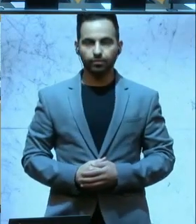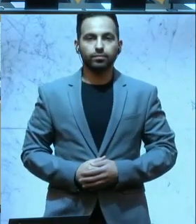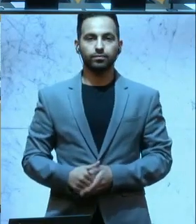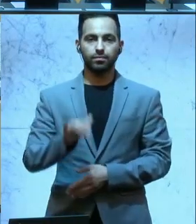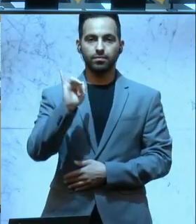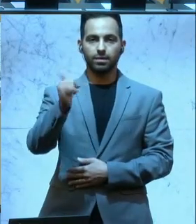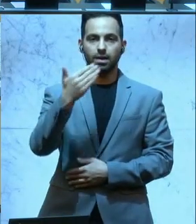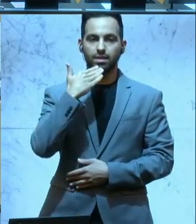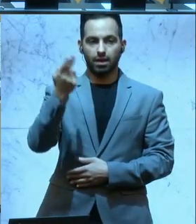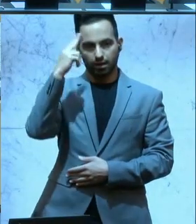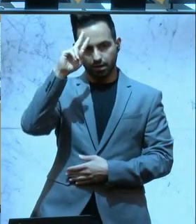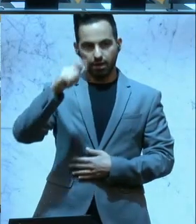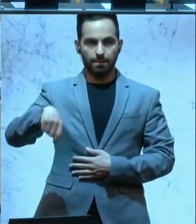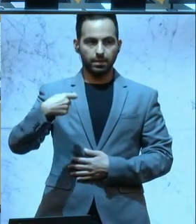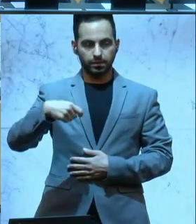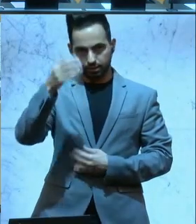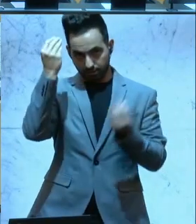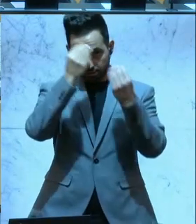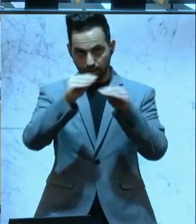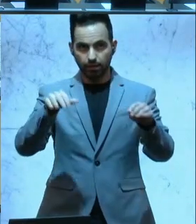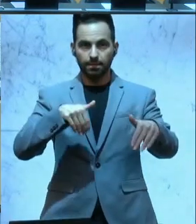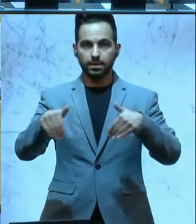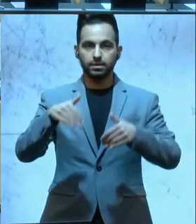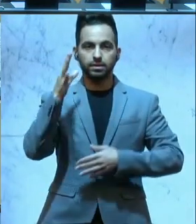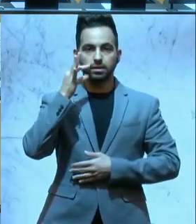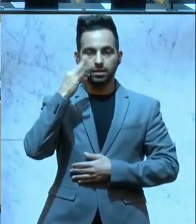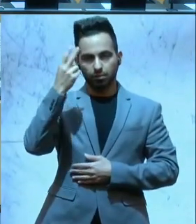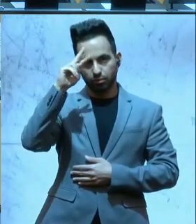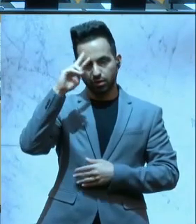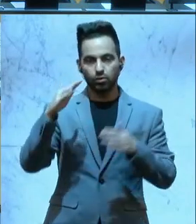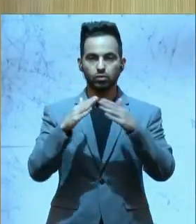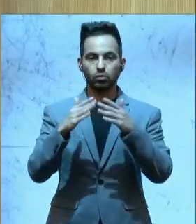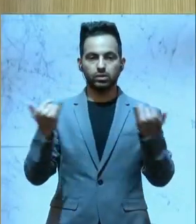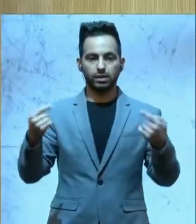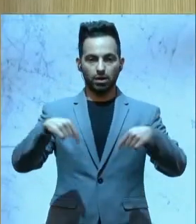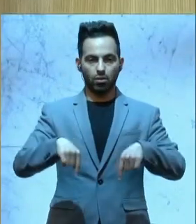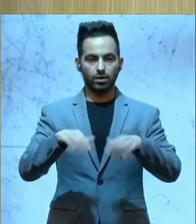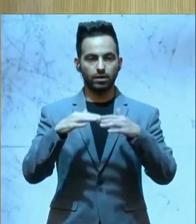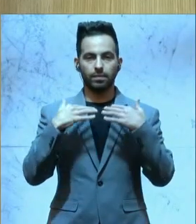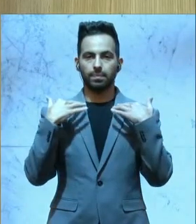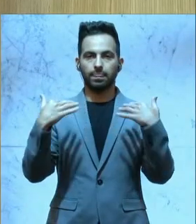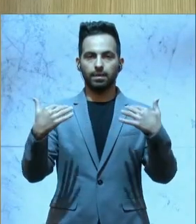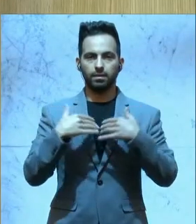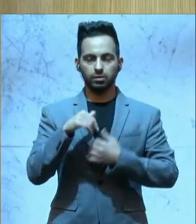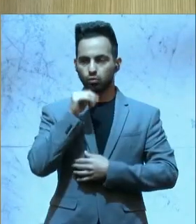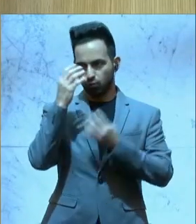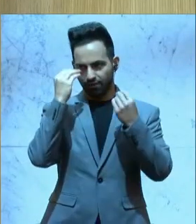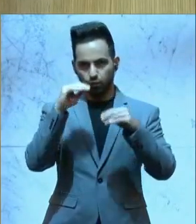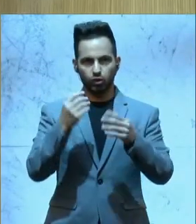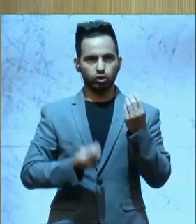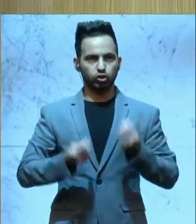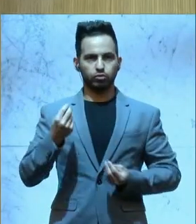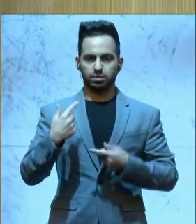Danke, Herr Präsident, sehr geehrte Minister, sehr geehrte Damen und Herren zu Hause hier herinnen. Ein bisschen ein unwürdiges Spiel, dass das jetzt